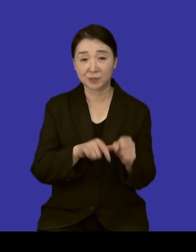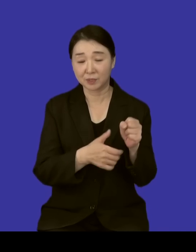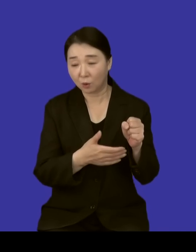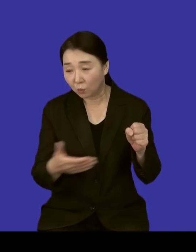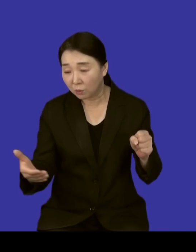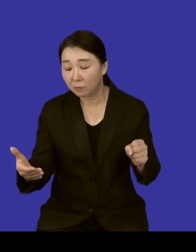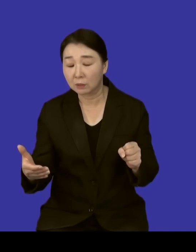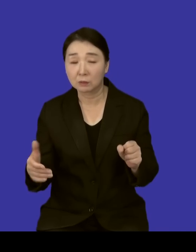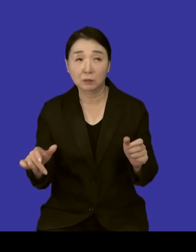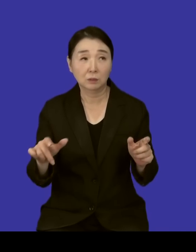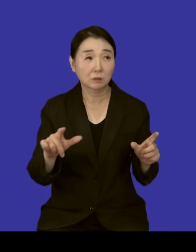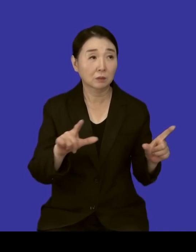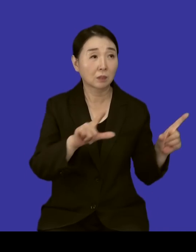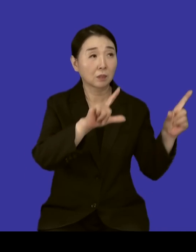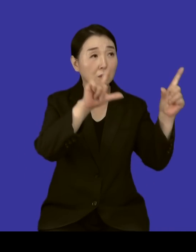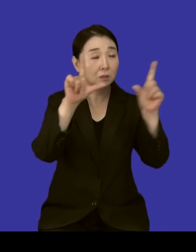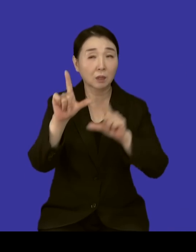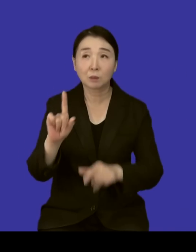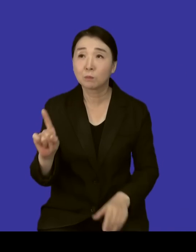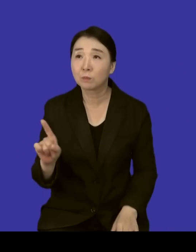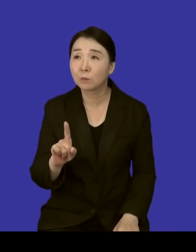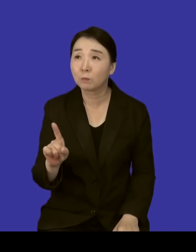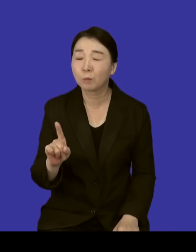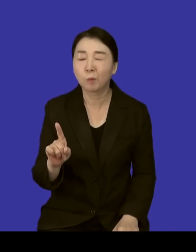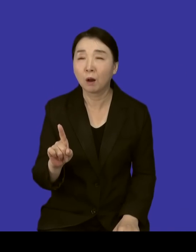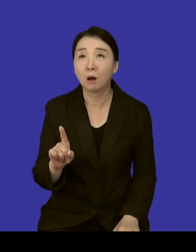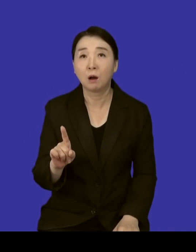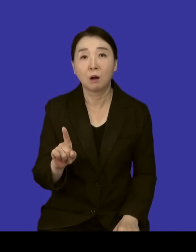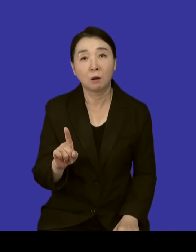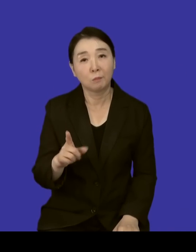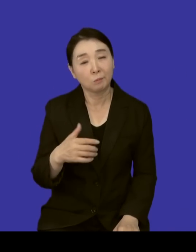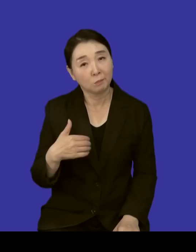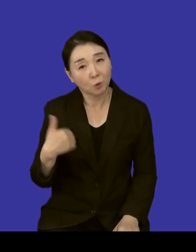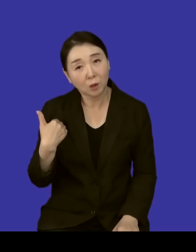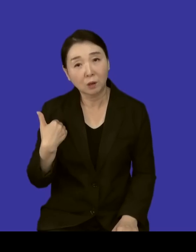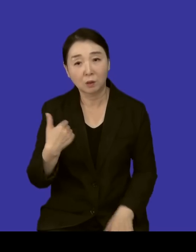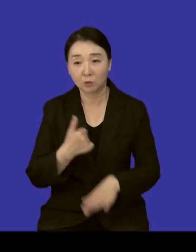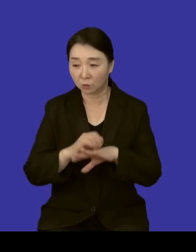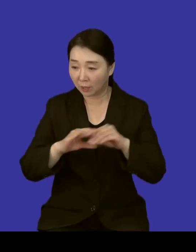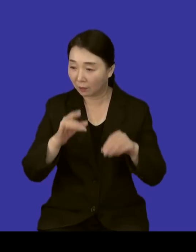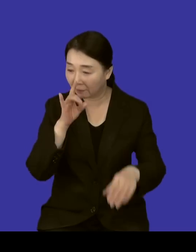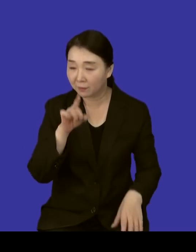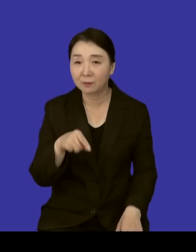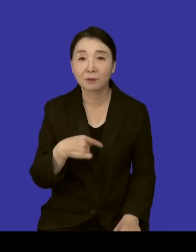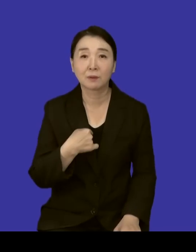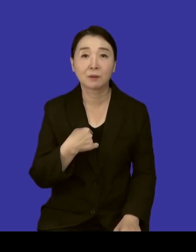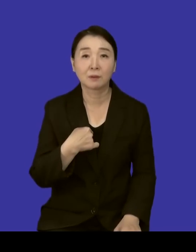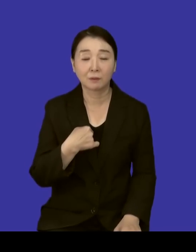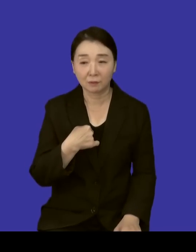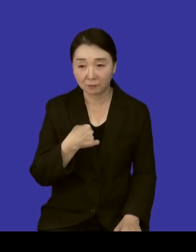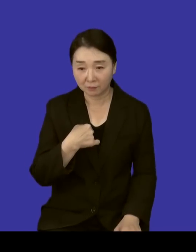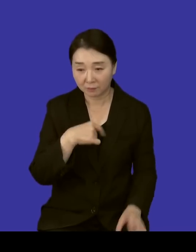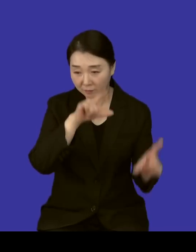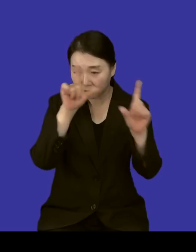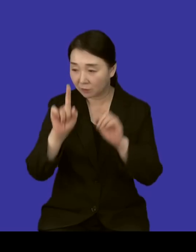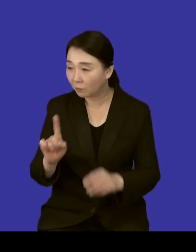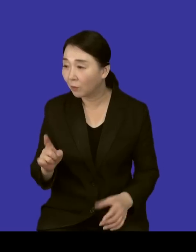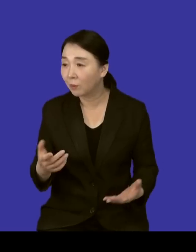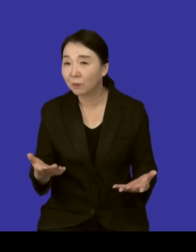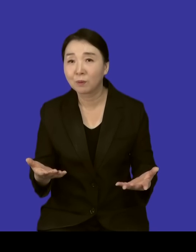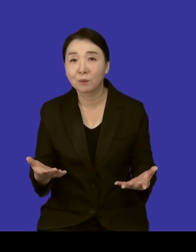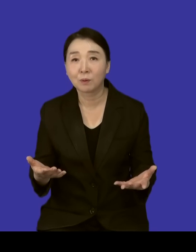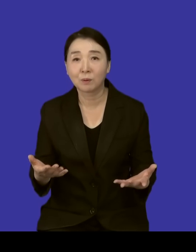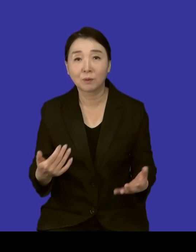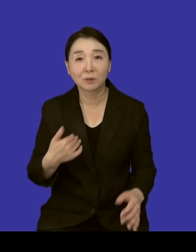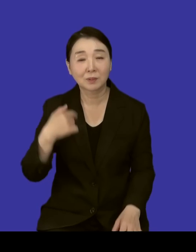인생이 해석이 안 되는 예, 거죠. 예. 해석이 안 되니까 해결이 안 되죠. 그렇죠, 그렇죠. 그런데 전